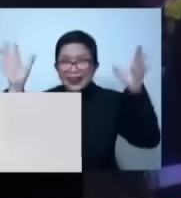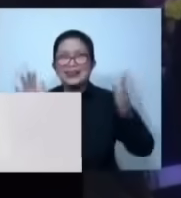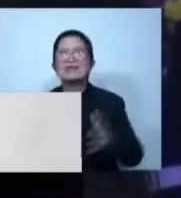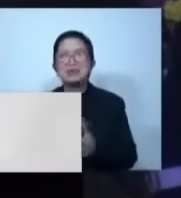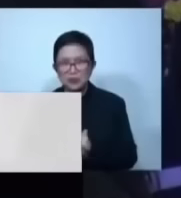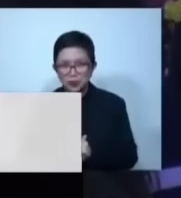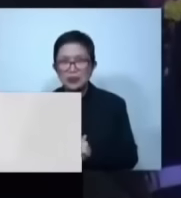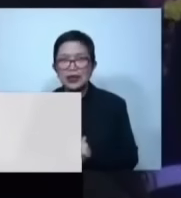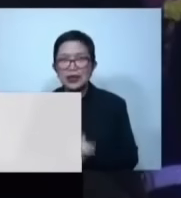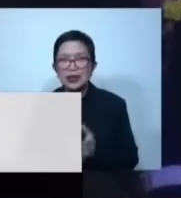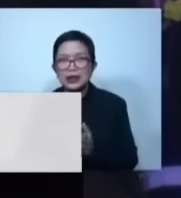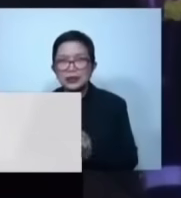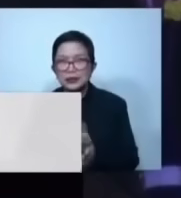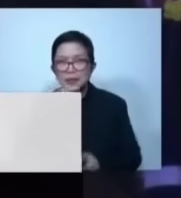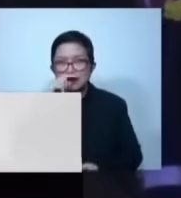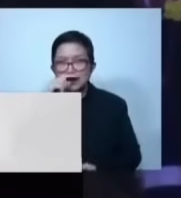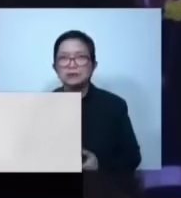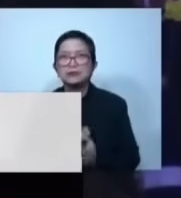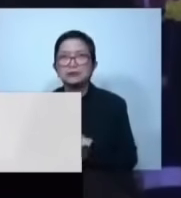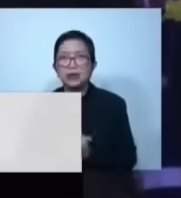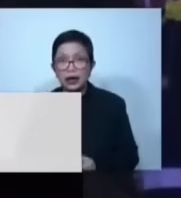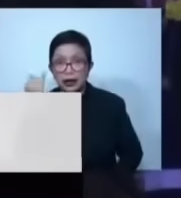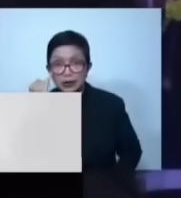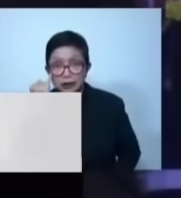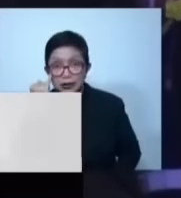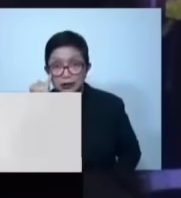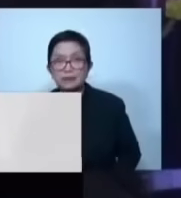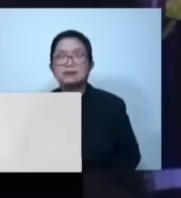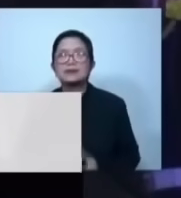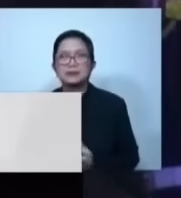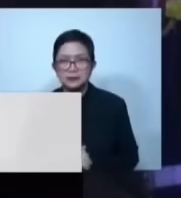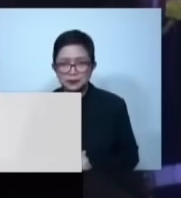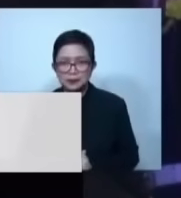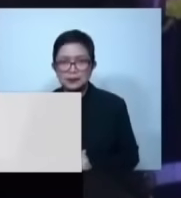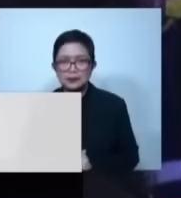Baswedan dan Bapak Haji Abdul Muhaimin